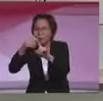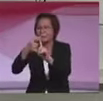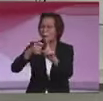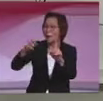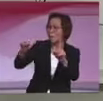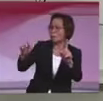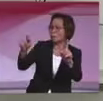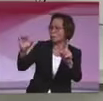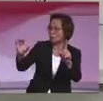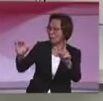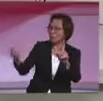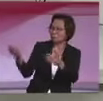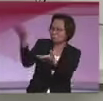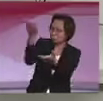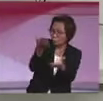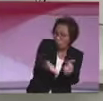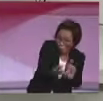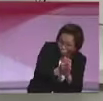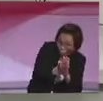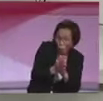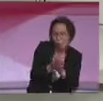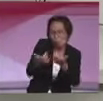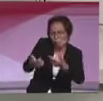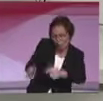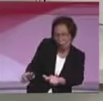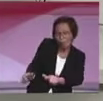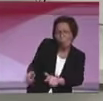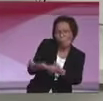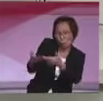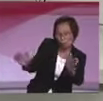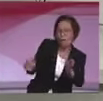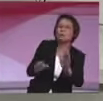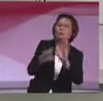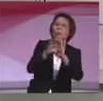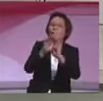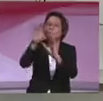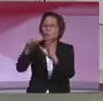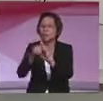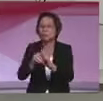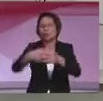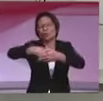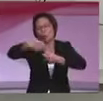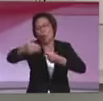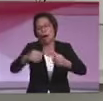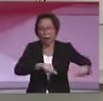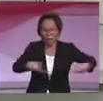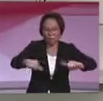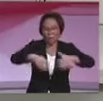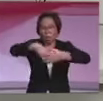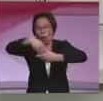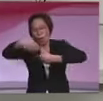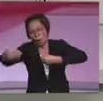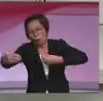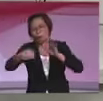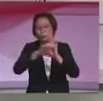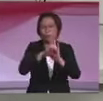untuk membuka aktiviti pelancongan, antaranya termasuklah aktiviti outdoor, aktiviti di luar